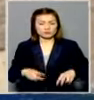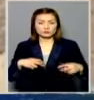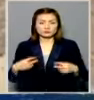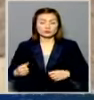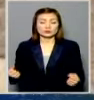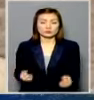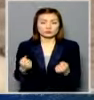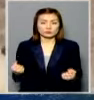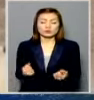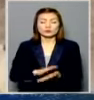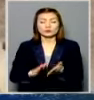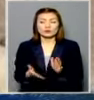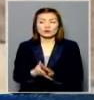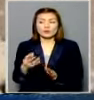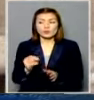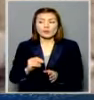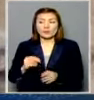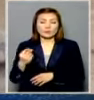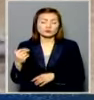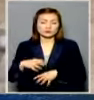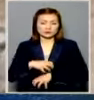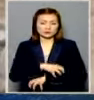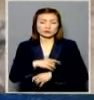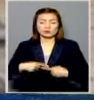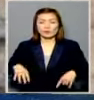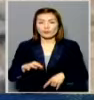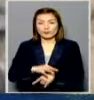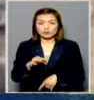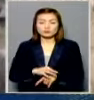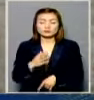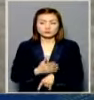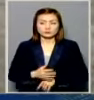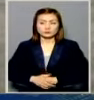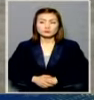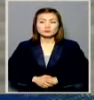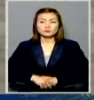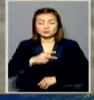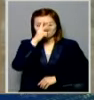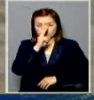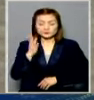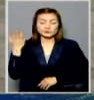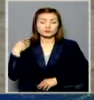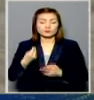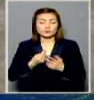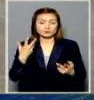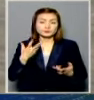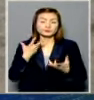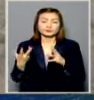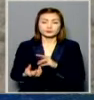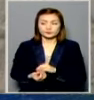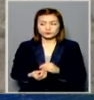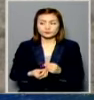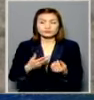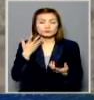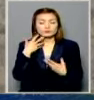олардың қыстан күйсіз шығуы және кене шағуы салдарынан деген жазбаша хат жолдаған. Ал 2 ай бұрын алынған сынамалардың нәтижесі